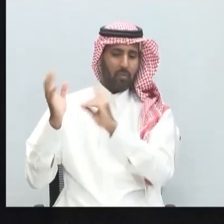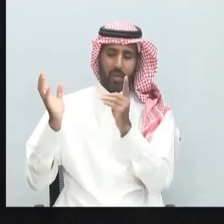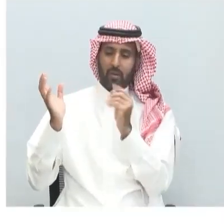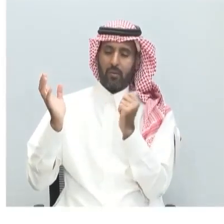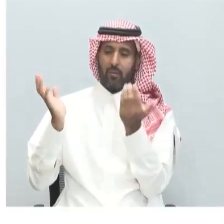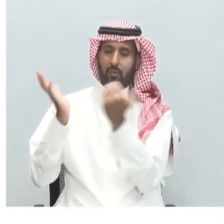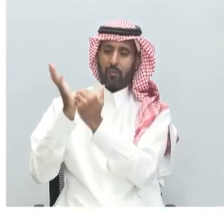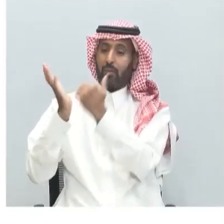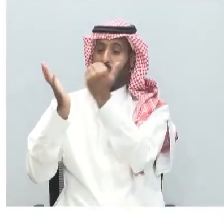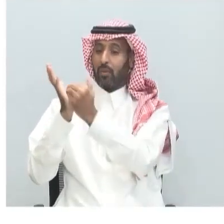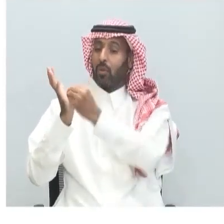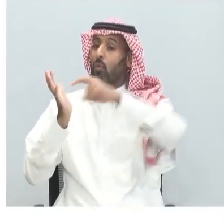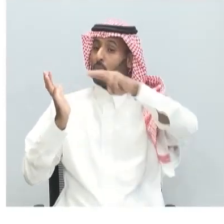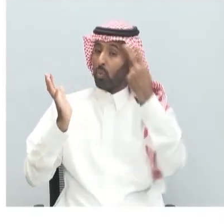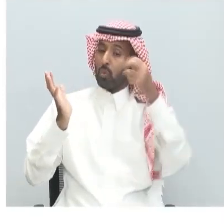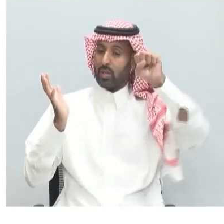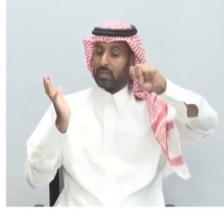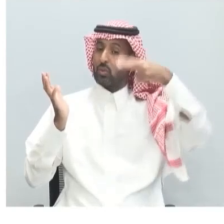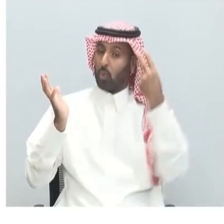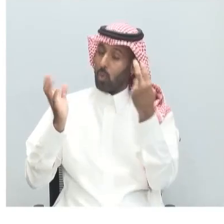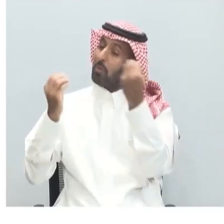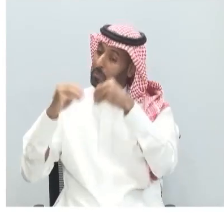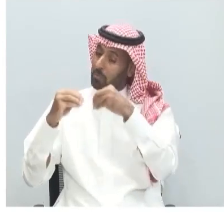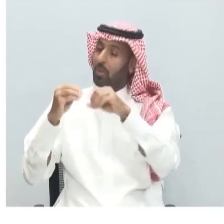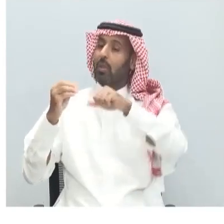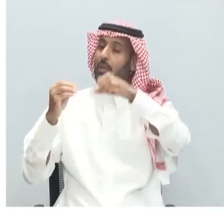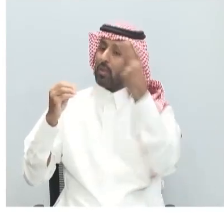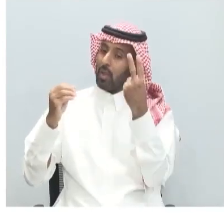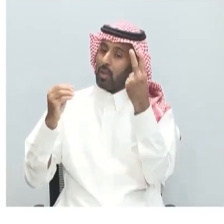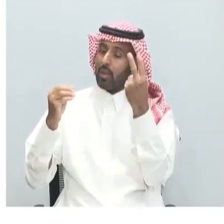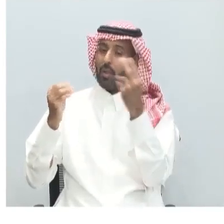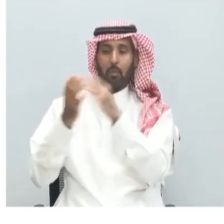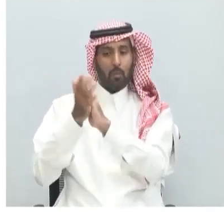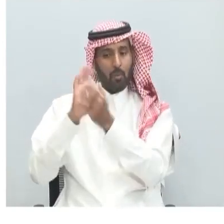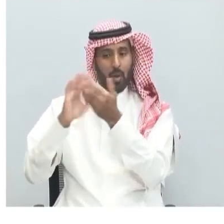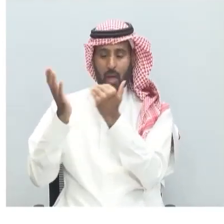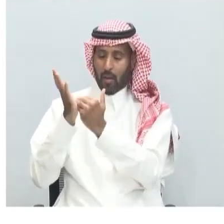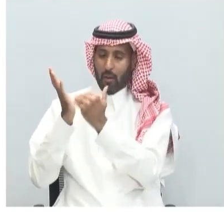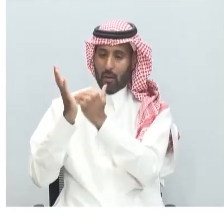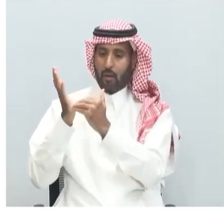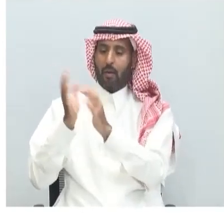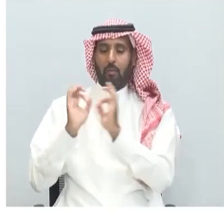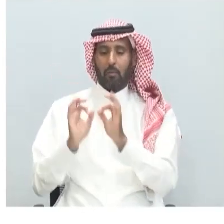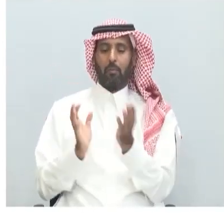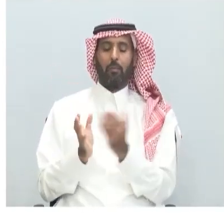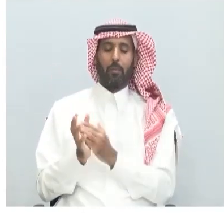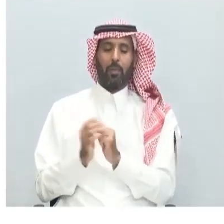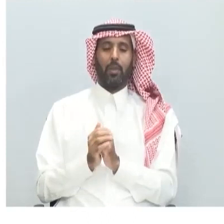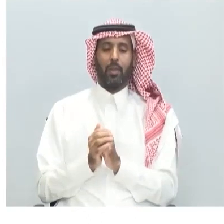ثم تو اس تو وايضا يستوعب الاس اثنين اذا هنا انتهى التوزيع واكتمل